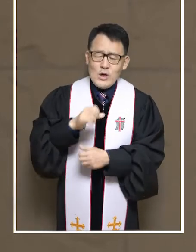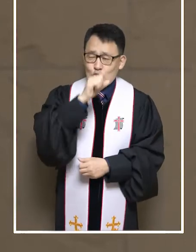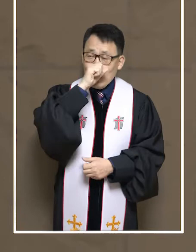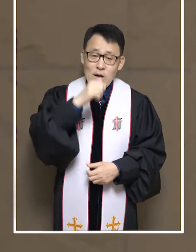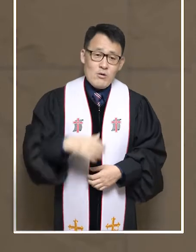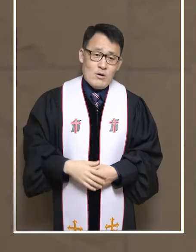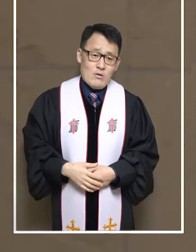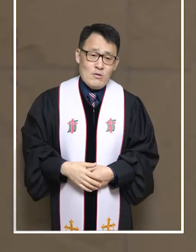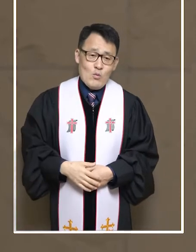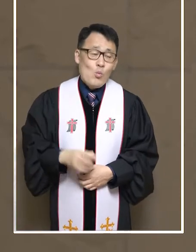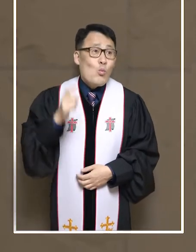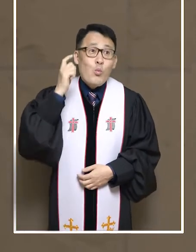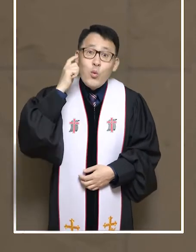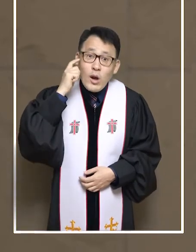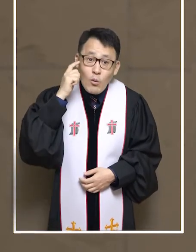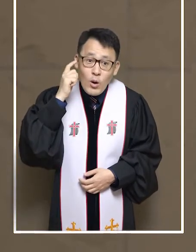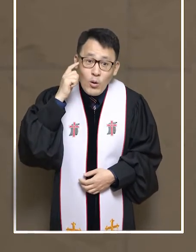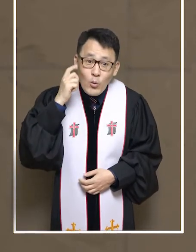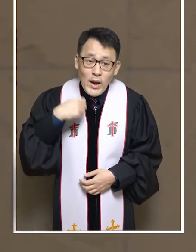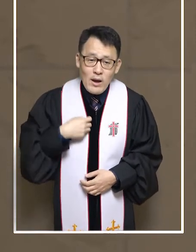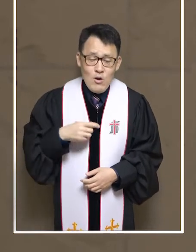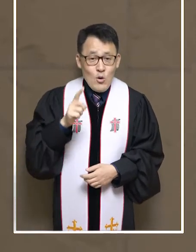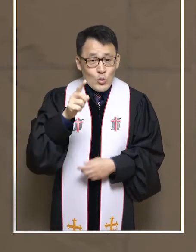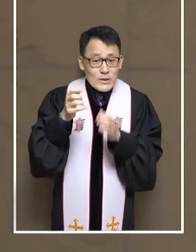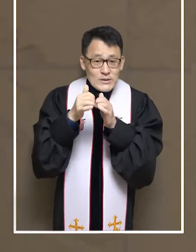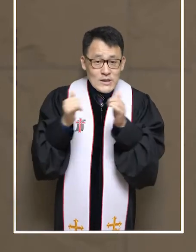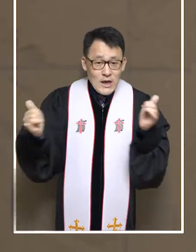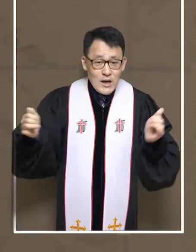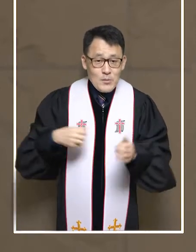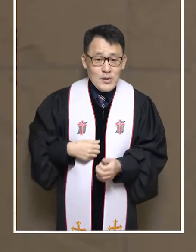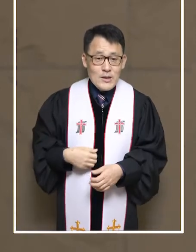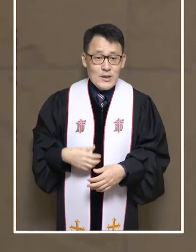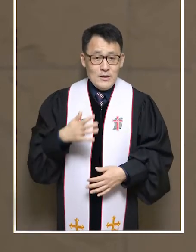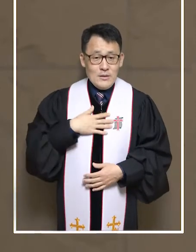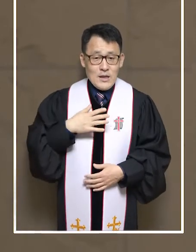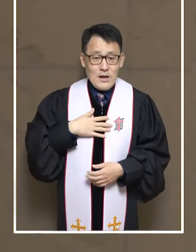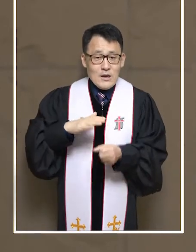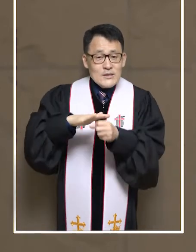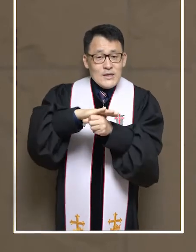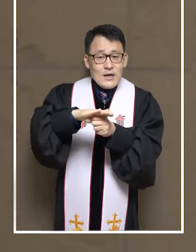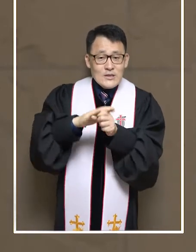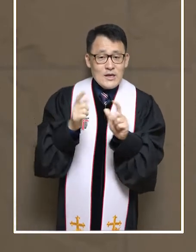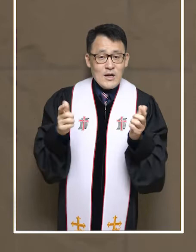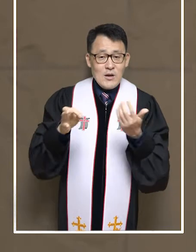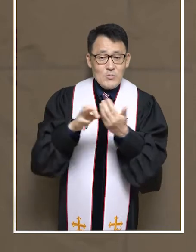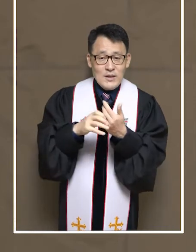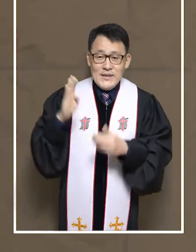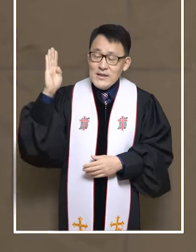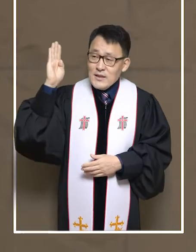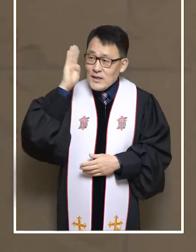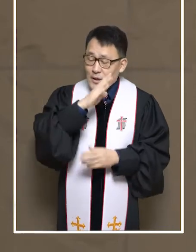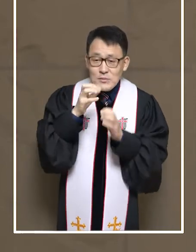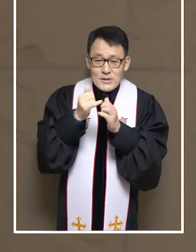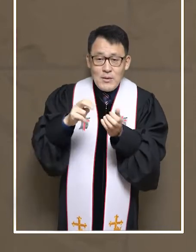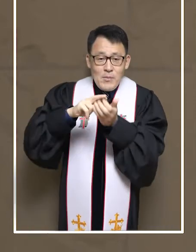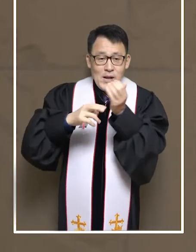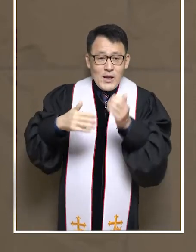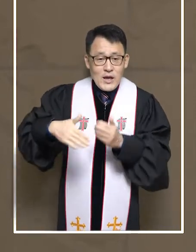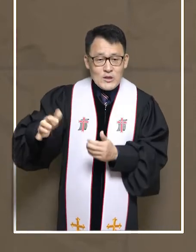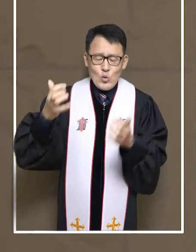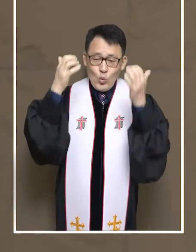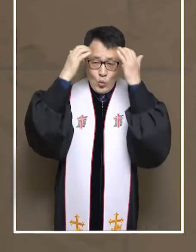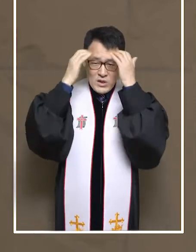장군을 좋아합니다. 왜냐하면 그 양반이 나를 사지 않았더라면 더 나쁜 사람에게